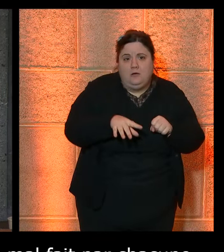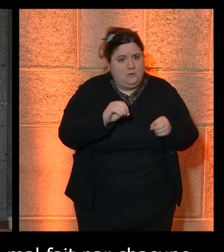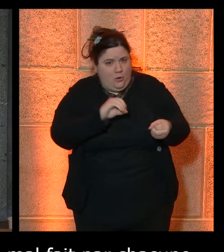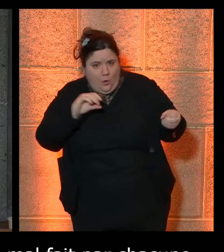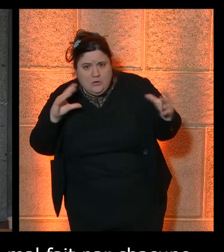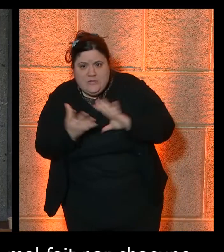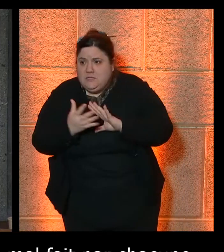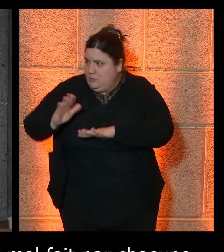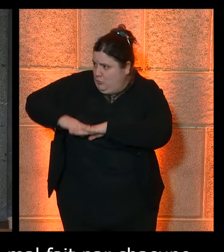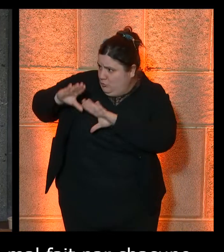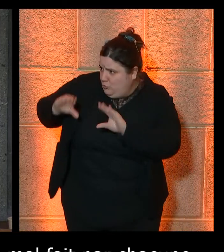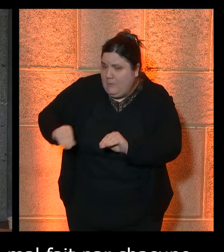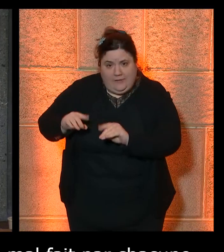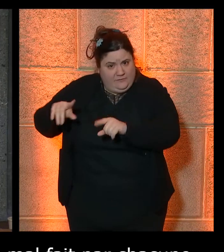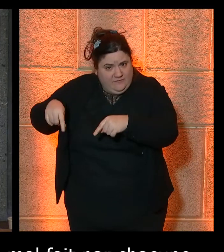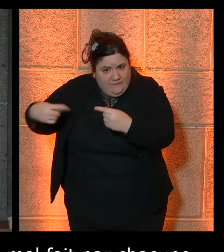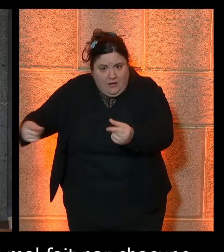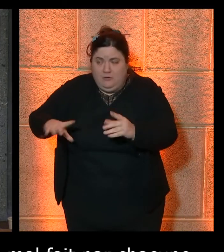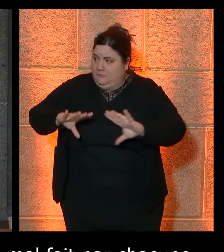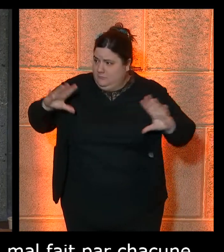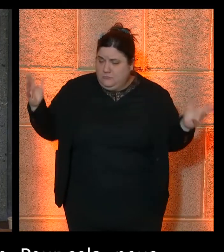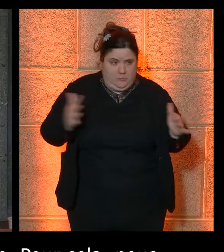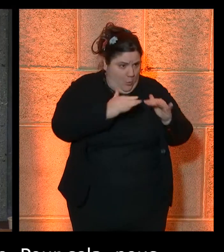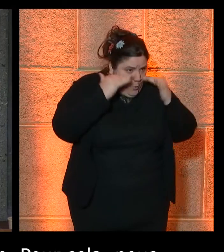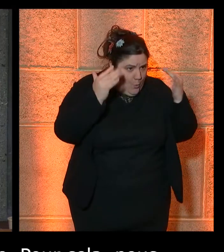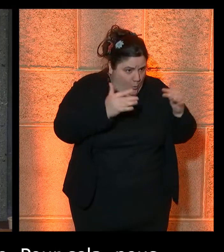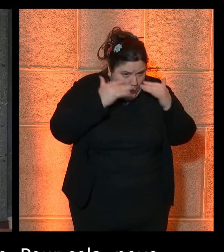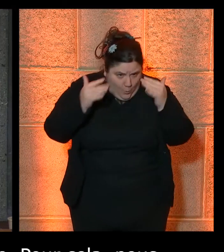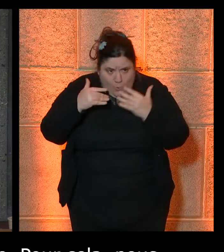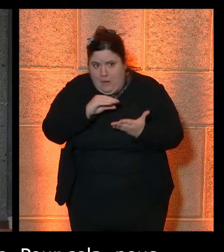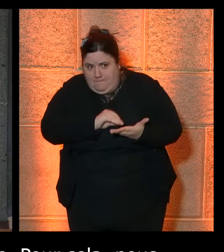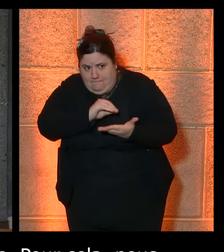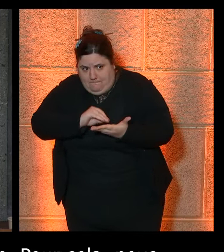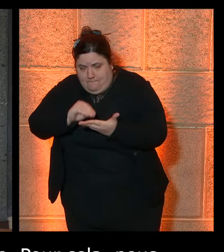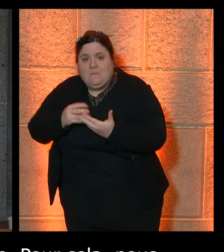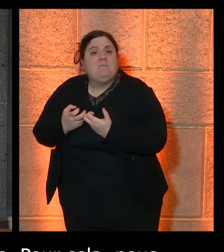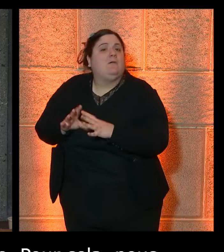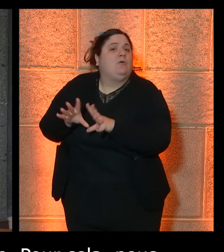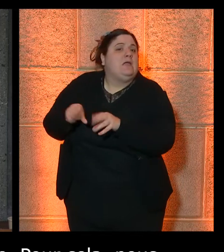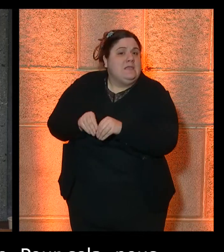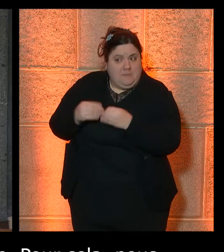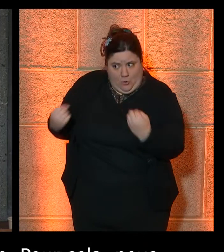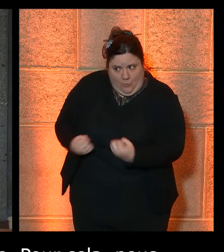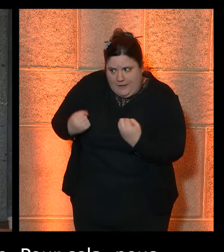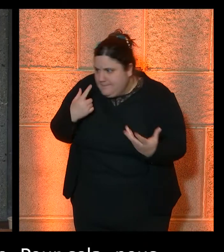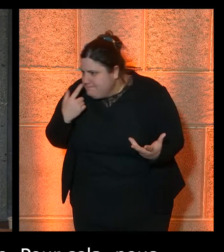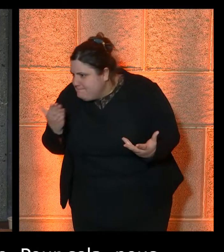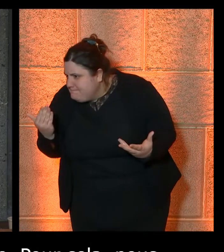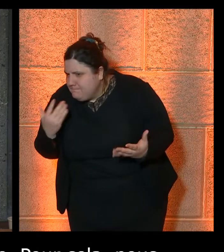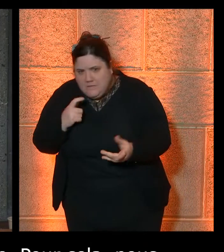fait, et aussi pour aller sur le terrain, observer et échanger directement avec les équipes de campagne sur